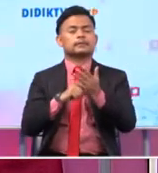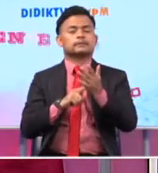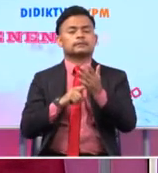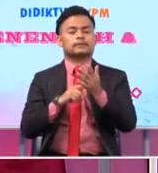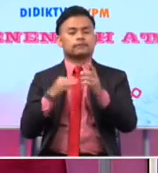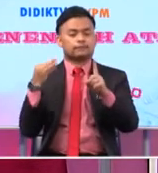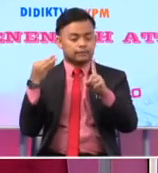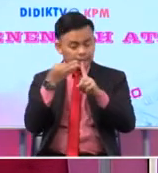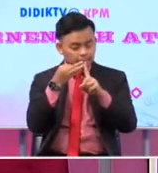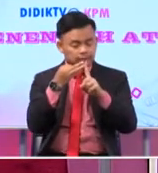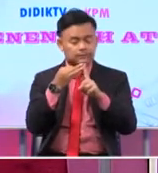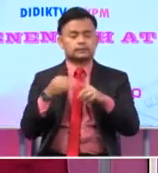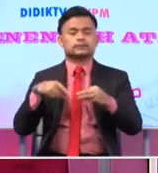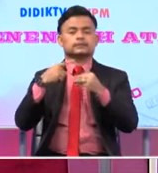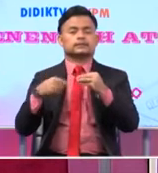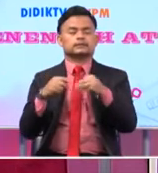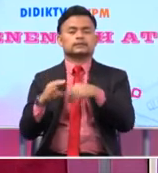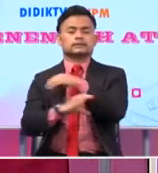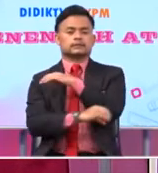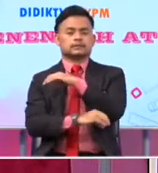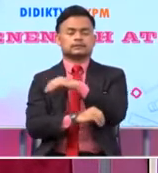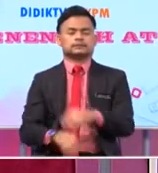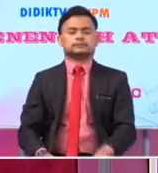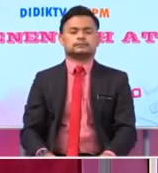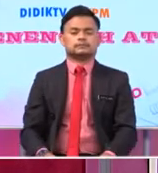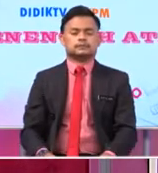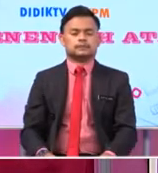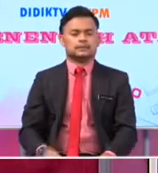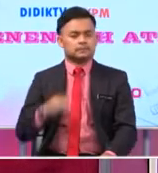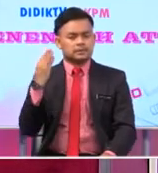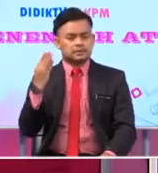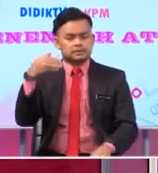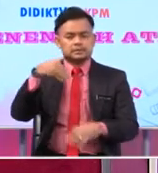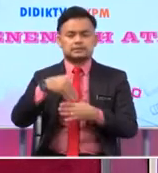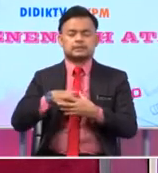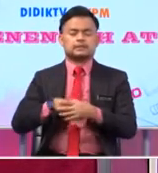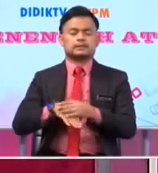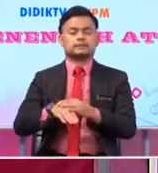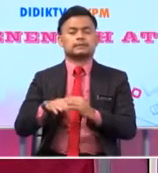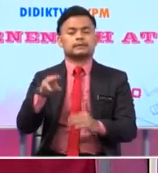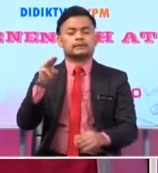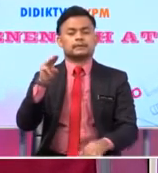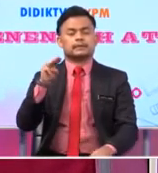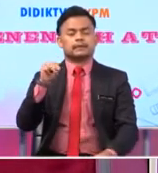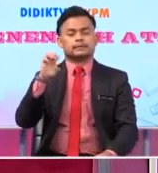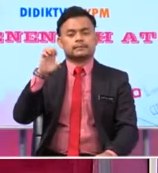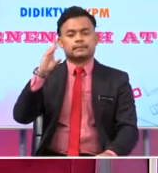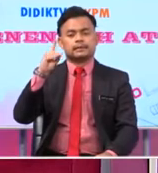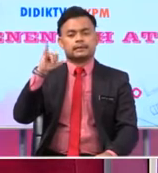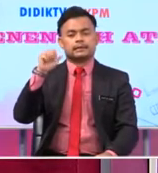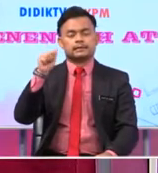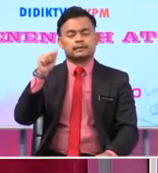tentang negara terutama di media-media sosial yanaka yang akan menjatuhkan image